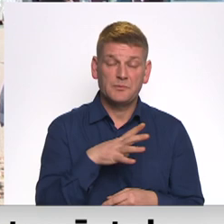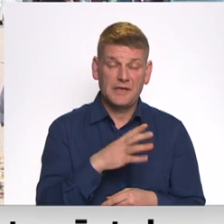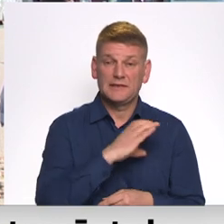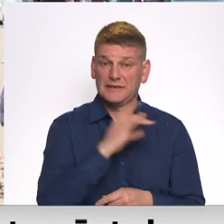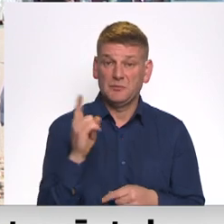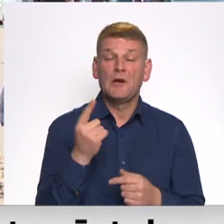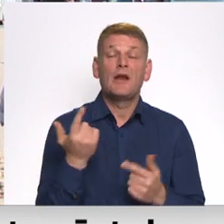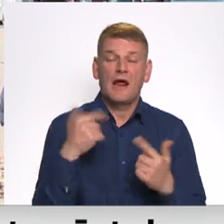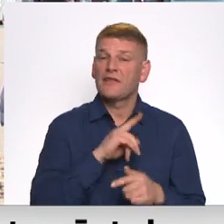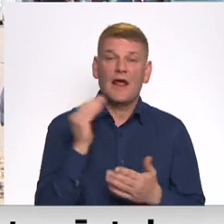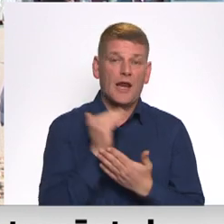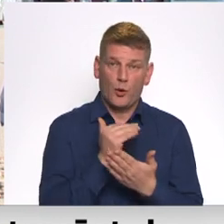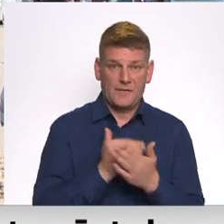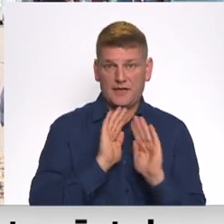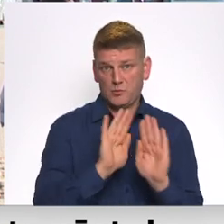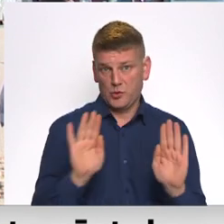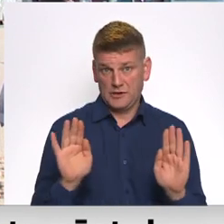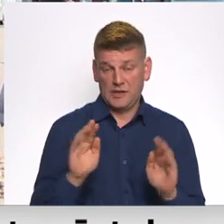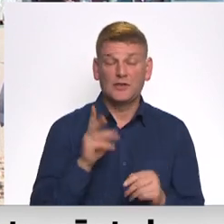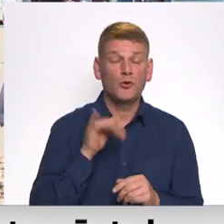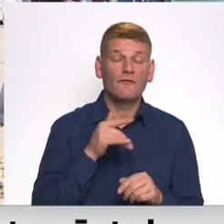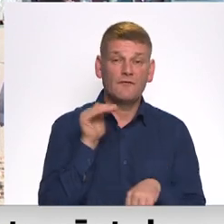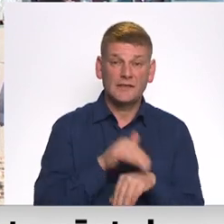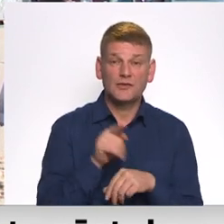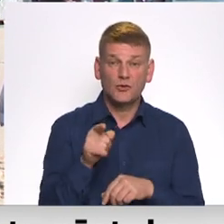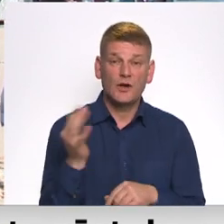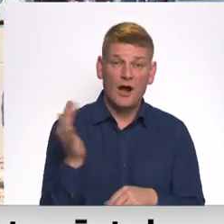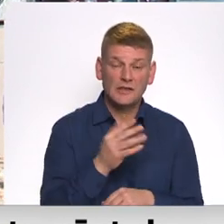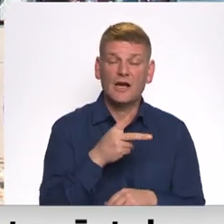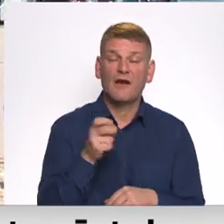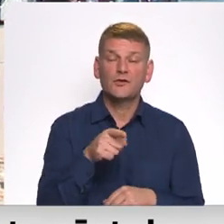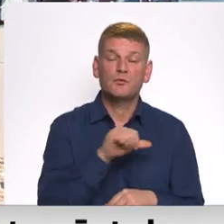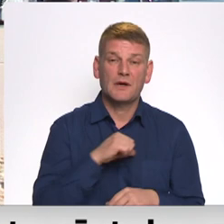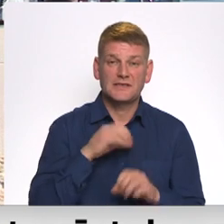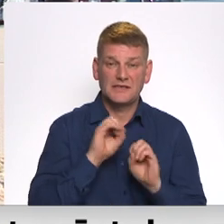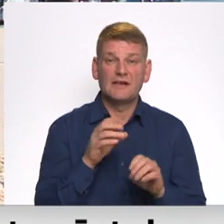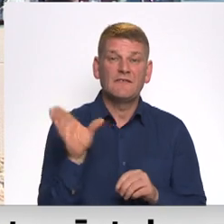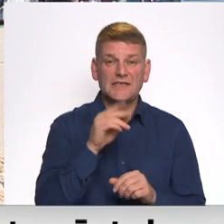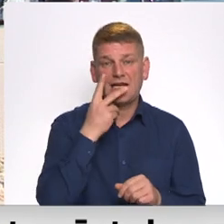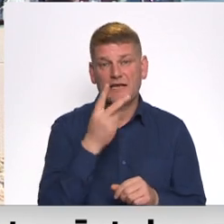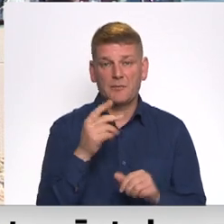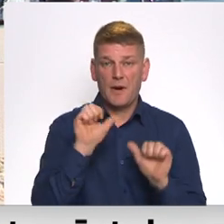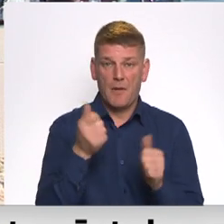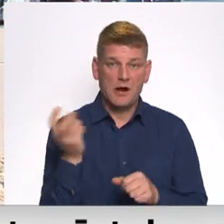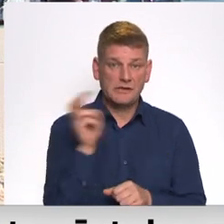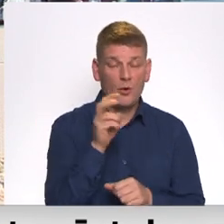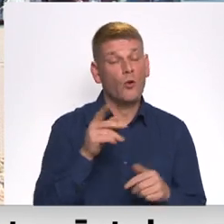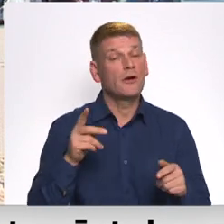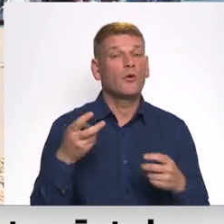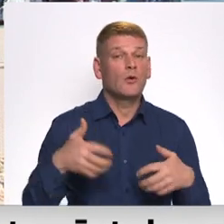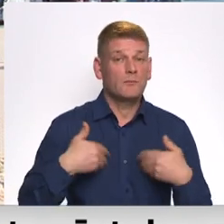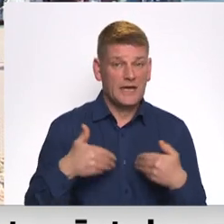laika nelegāls muzejs faktiski, jo pie viņa nāca, kā viņš pats stāstīja, visi redzamie mākslinieki un priecējās,